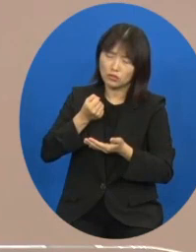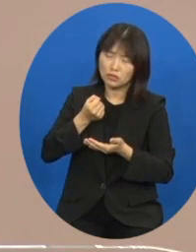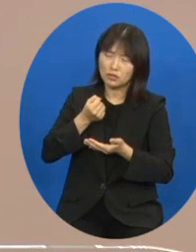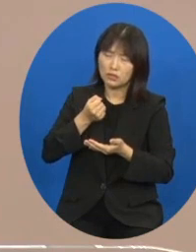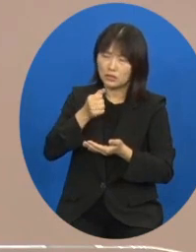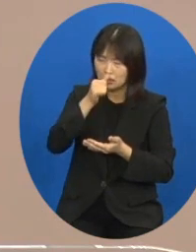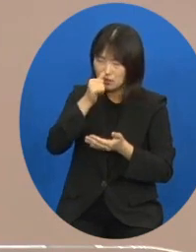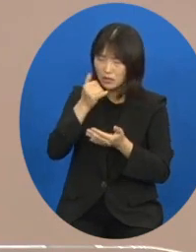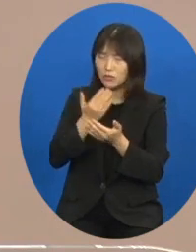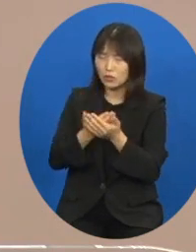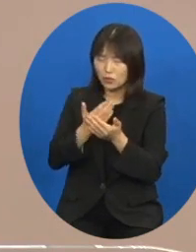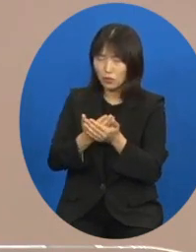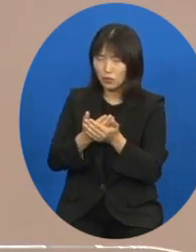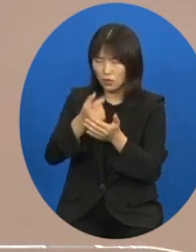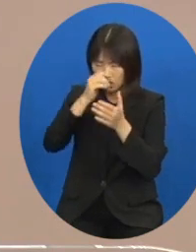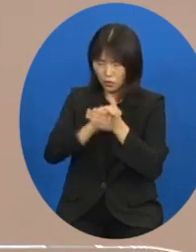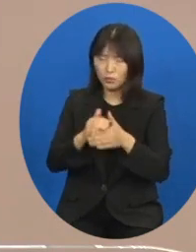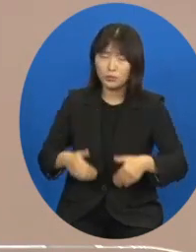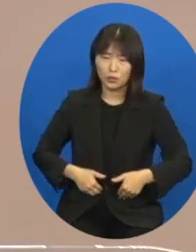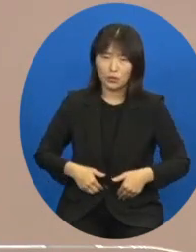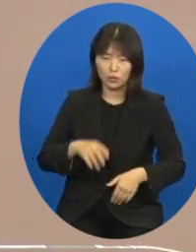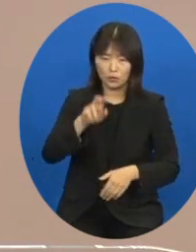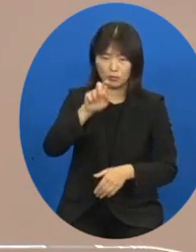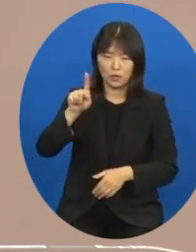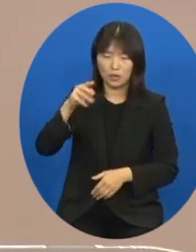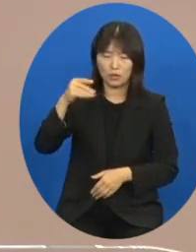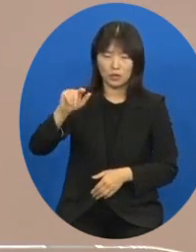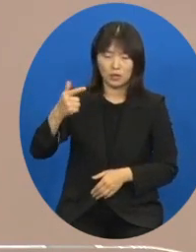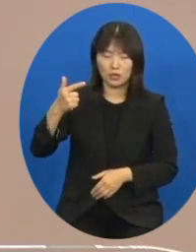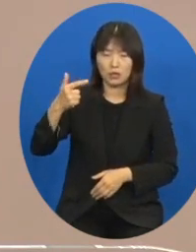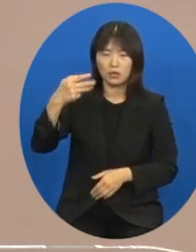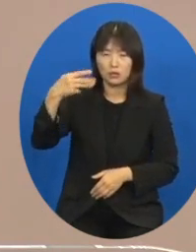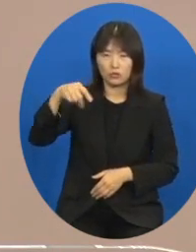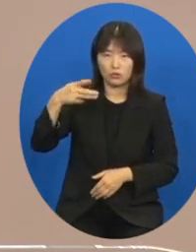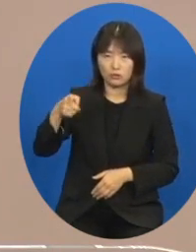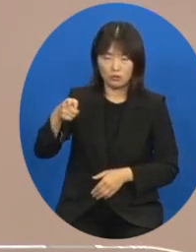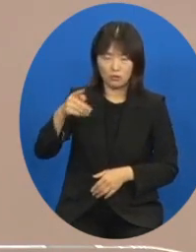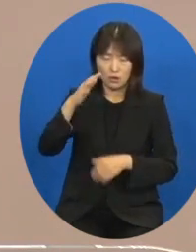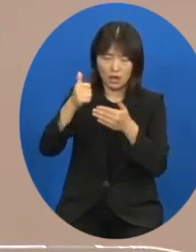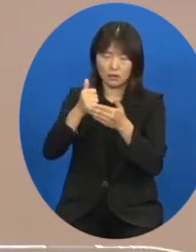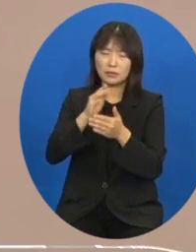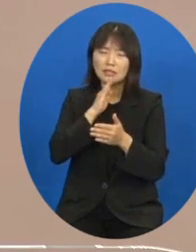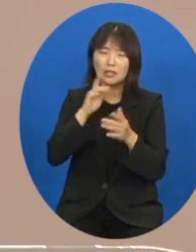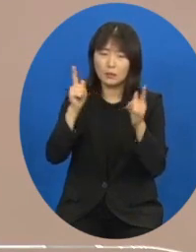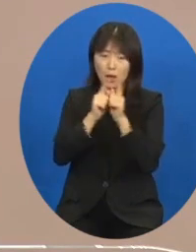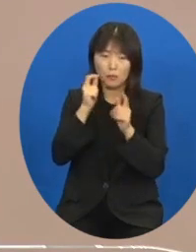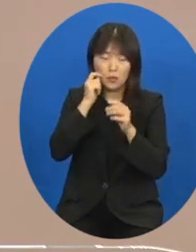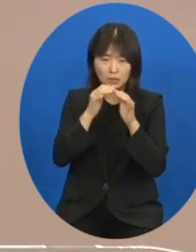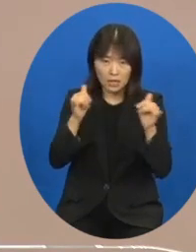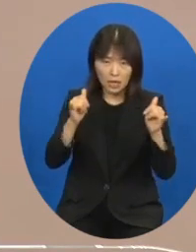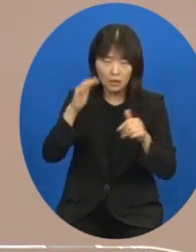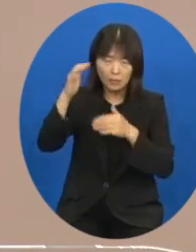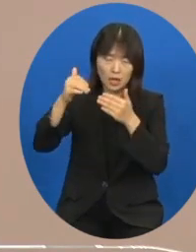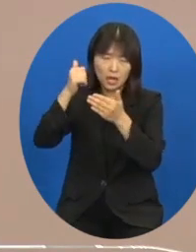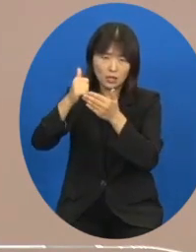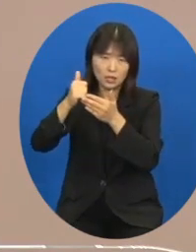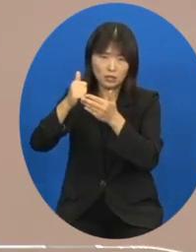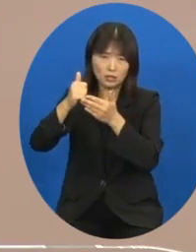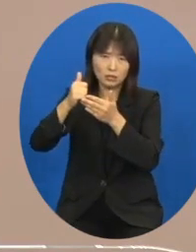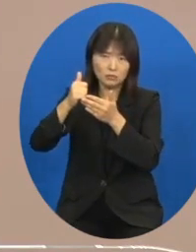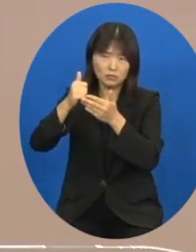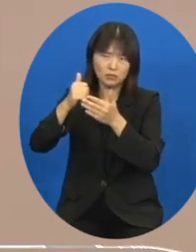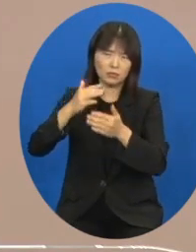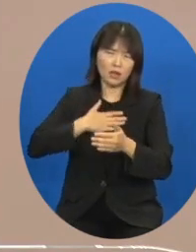되는 거잖아요. 마틴 루터가 하나님을 실제로 만나지 못한 사람은 하나님이 자기를 힘들게